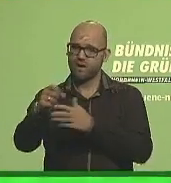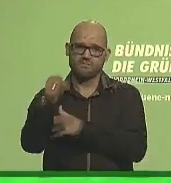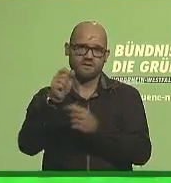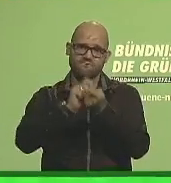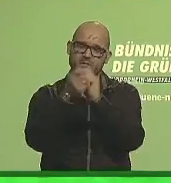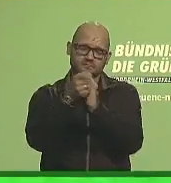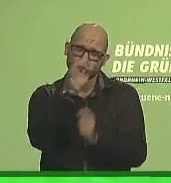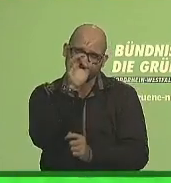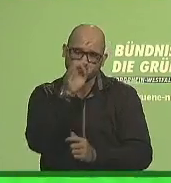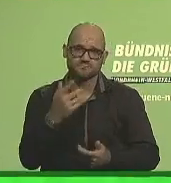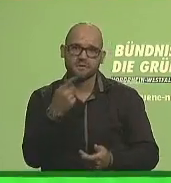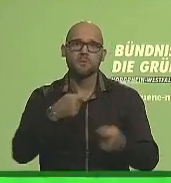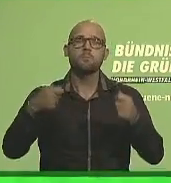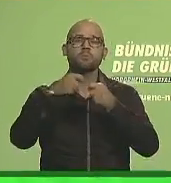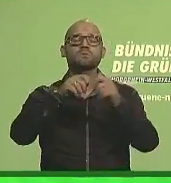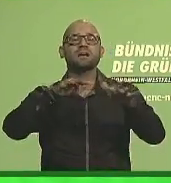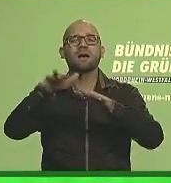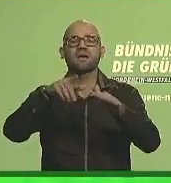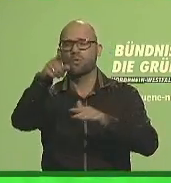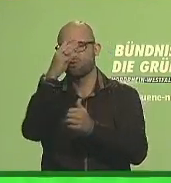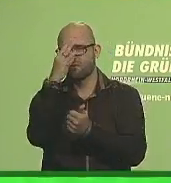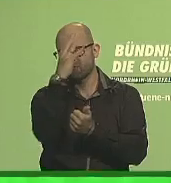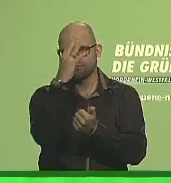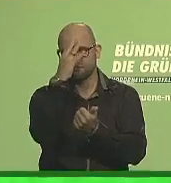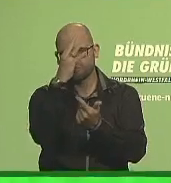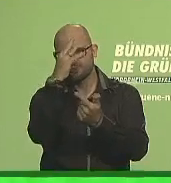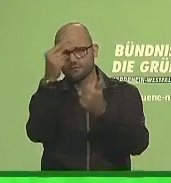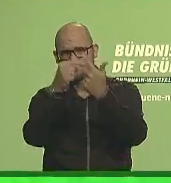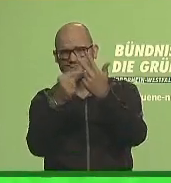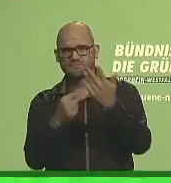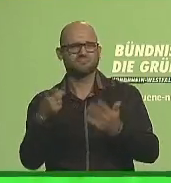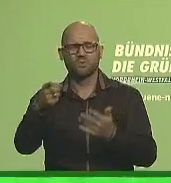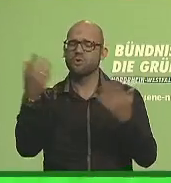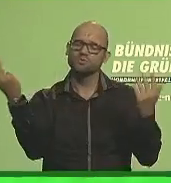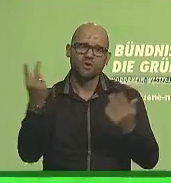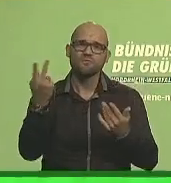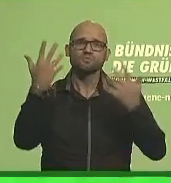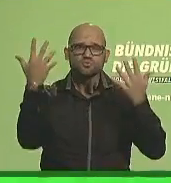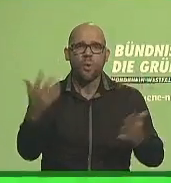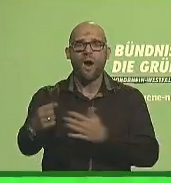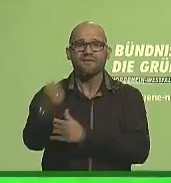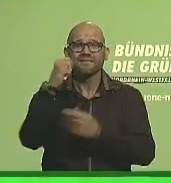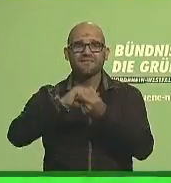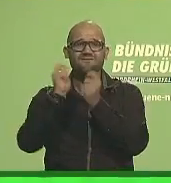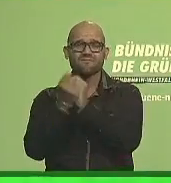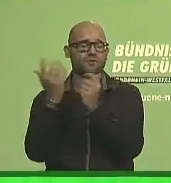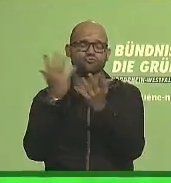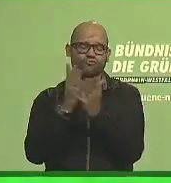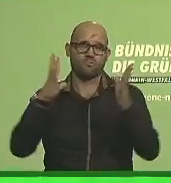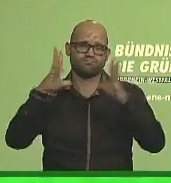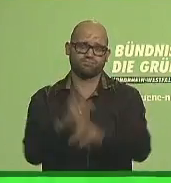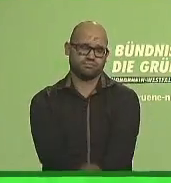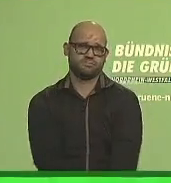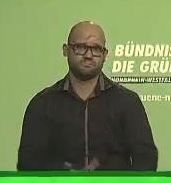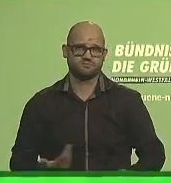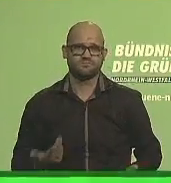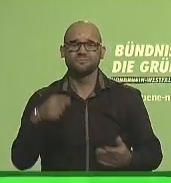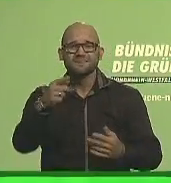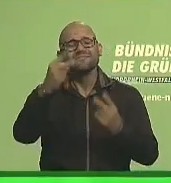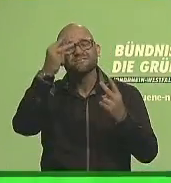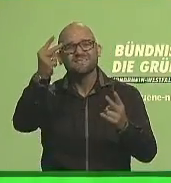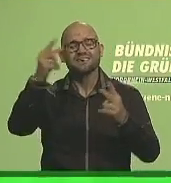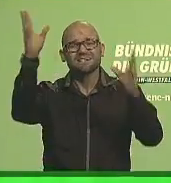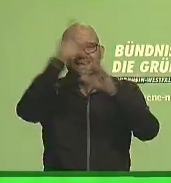Bundesregierung macht Murks, die Bundesregierung fährt die Energiewende gegen die Wand. Und das müssen wir überall erzählen, denn